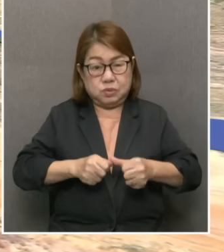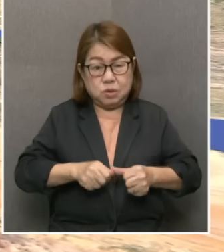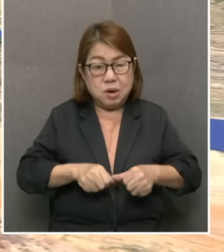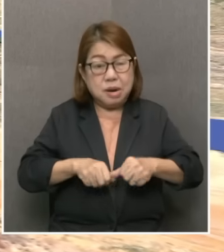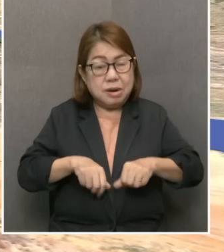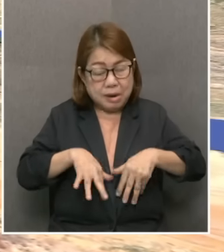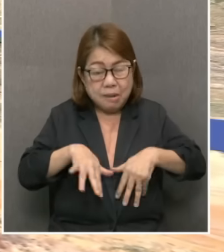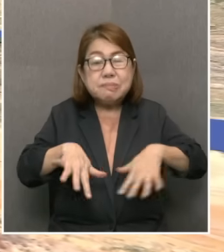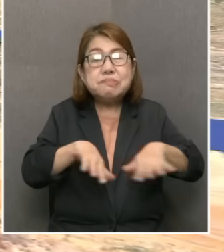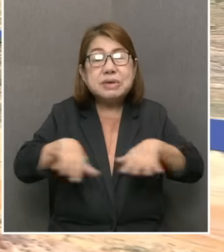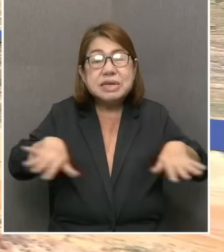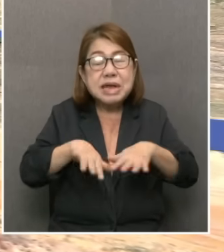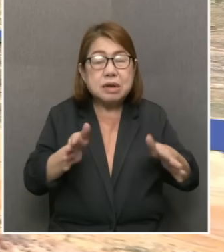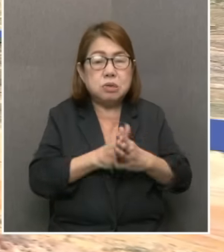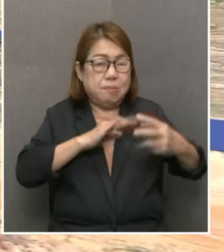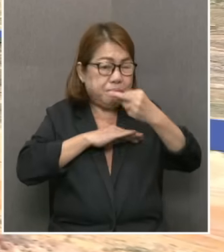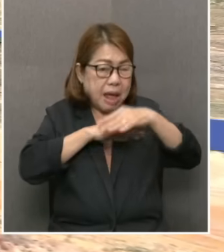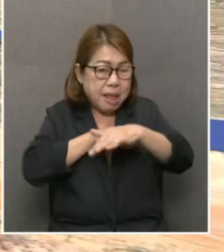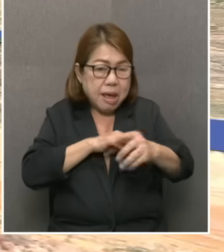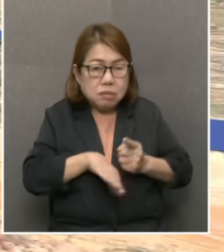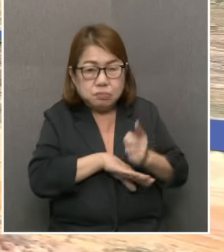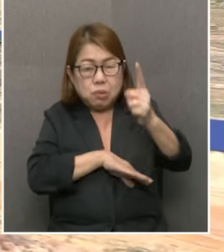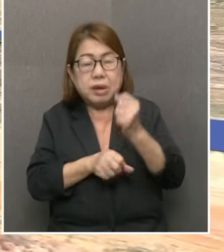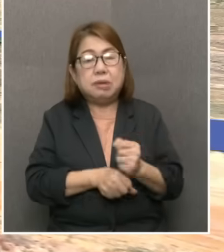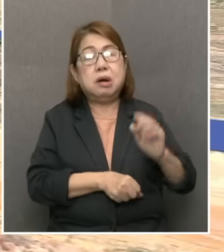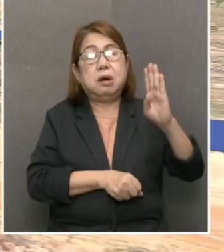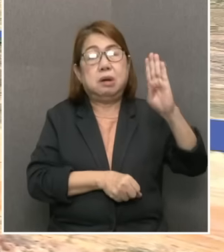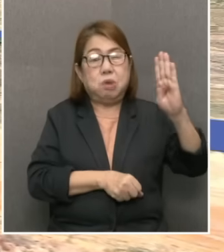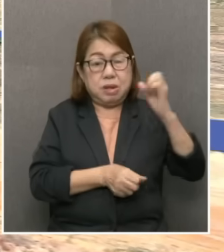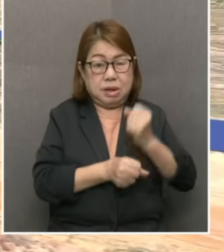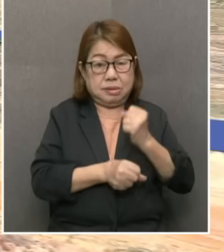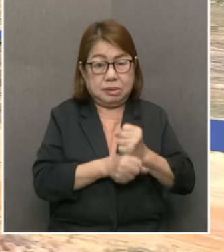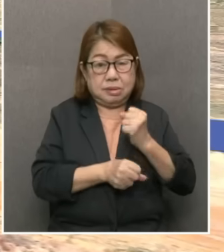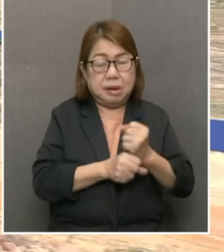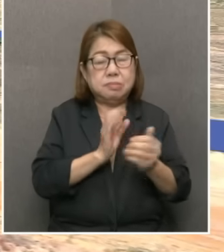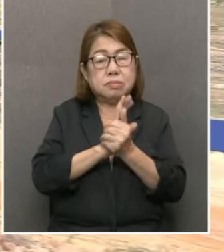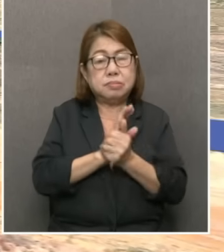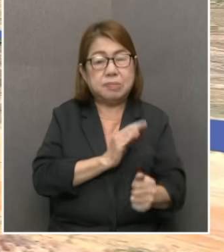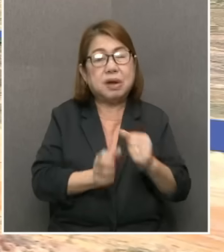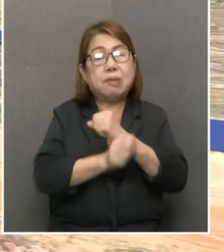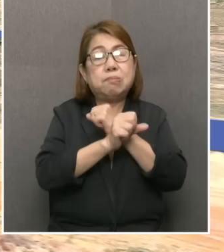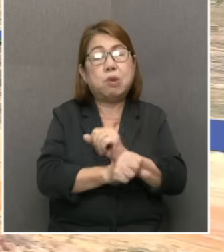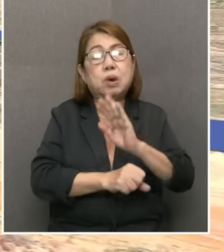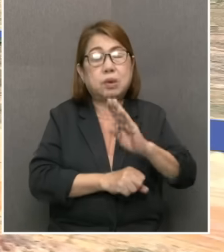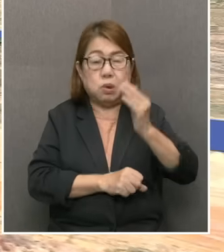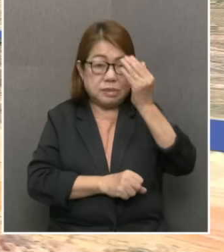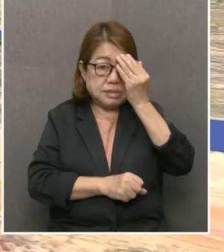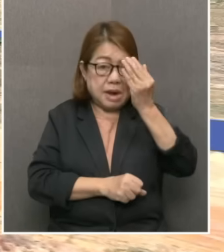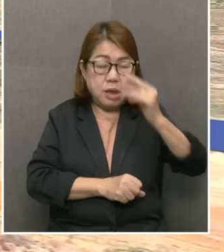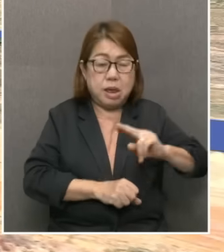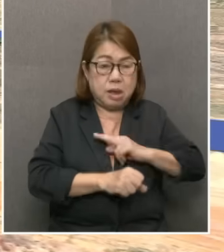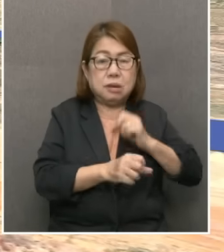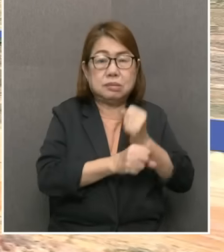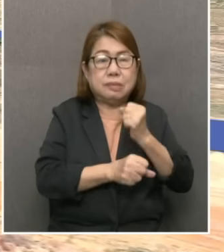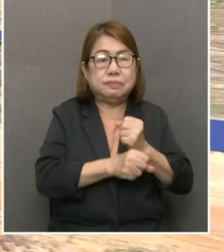ะคะโดยบริษัทราฟาเอลค่ะผู้ผลิตอาวุธทางการอาหารสำหรับการป้องกันประเทศอิสราเอลเป็นผู้พัฒนาระบบ